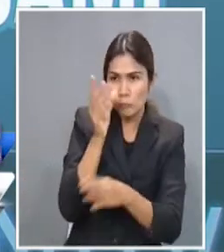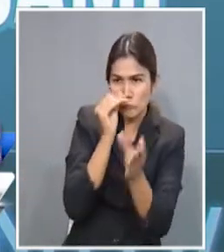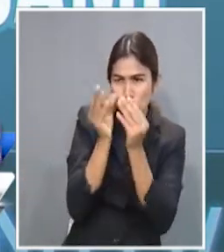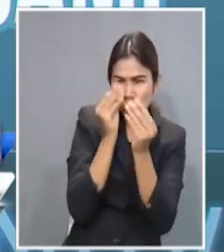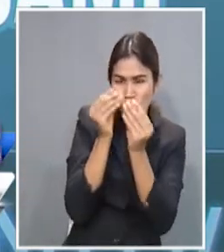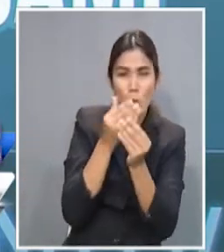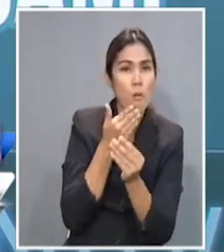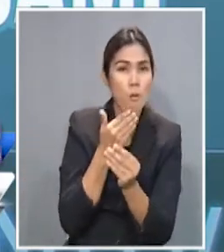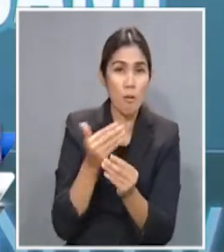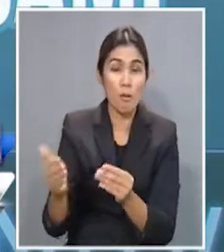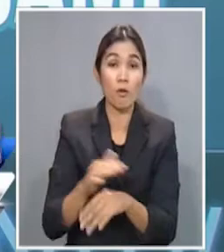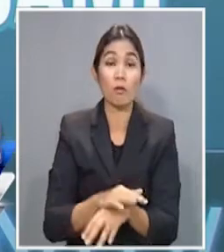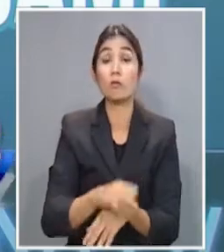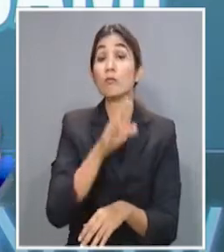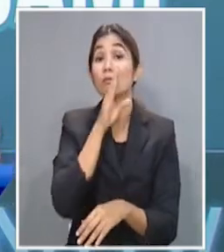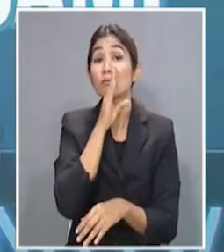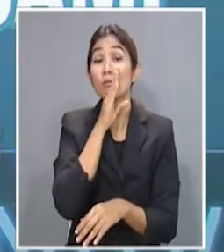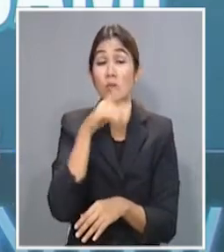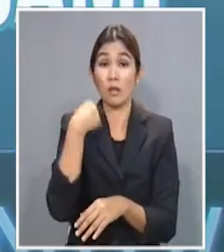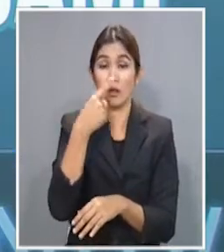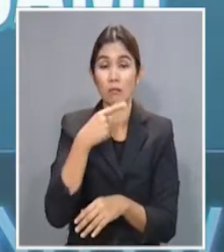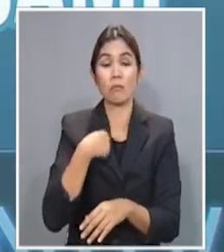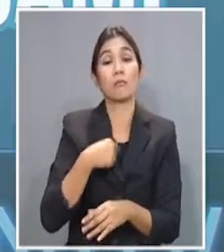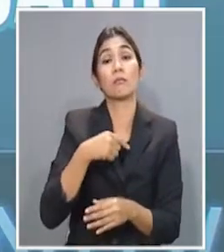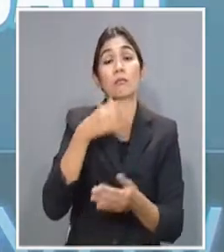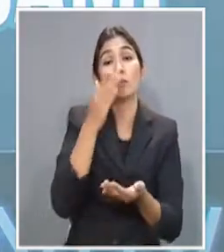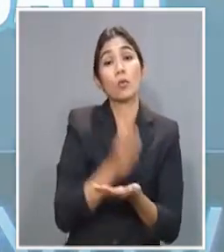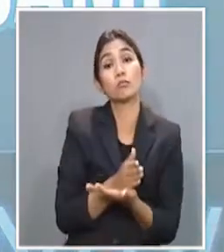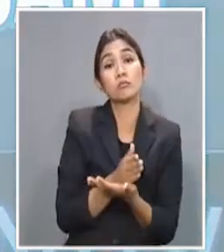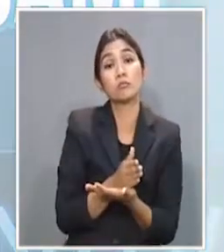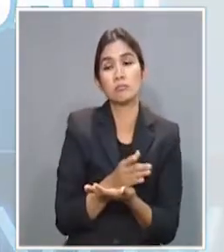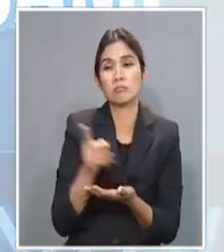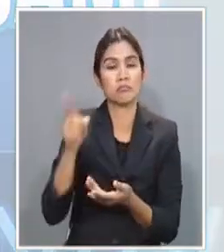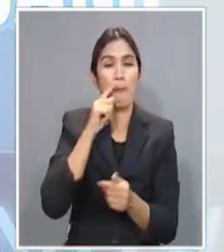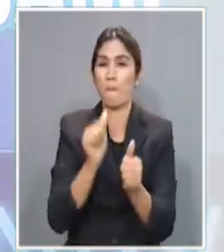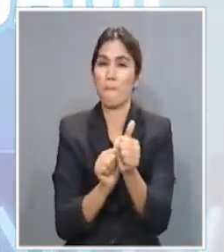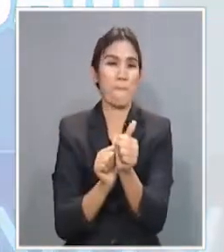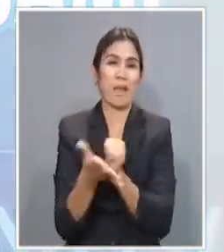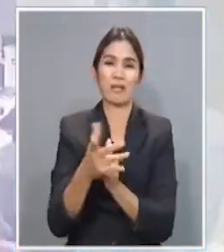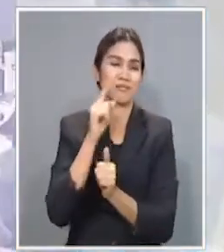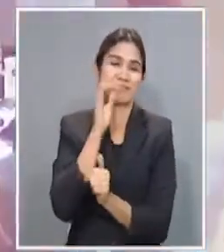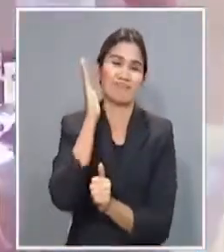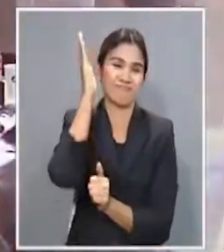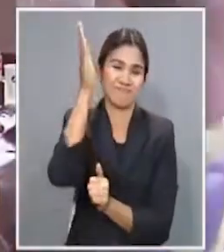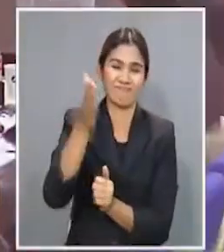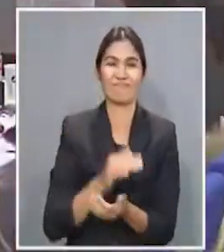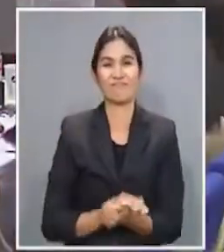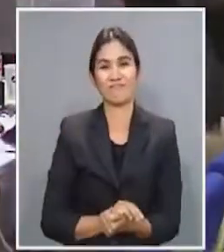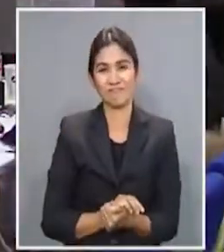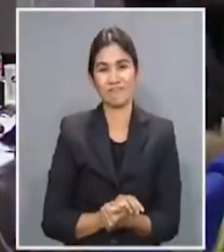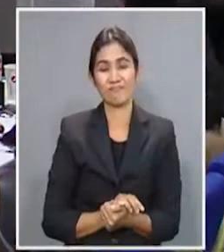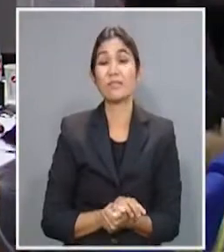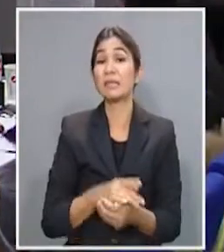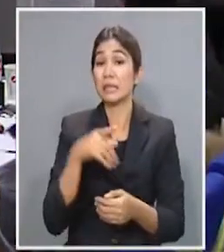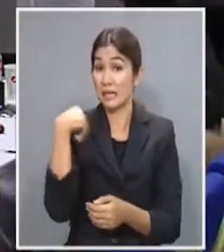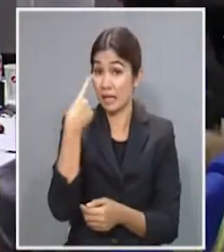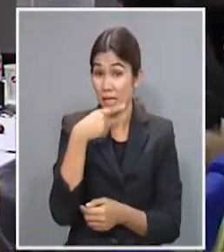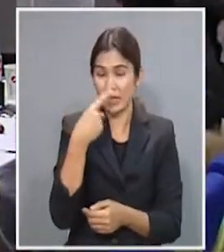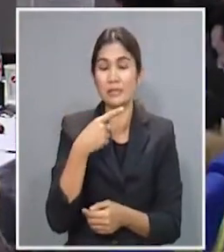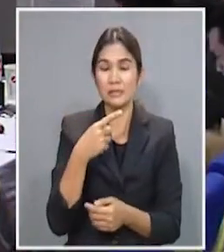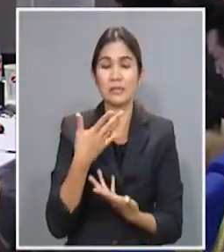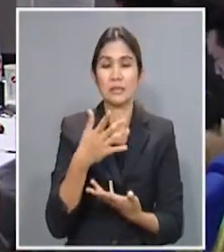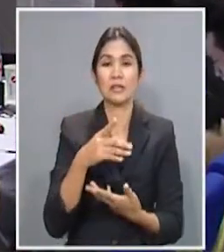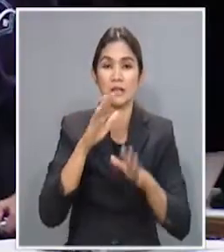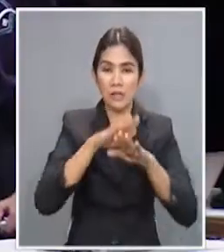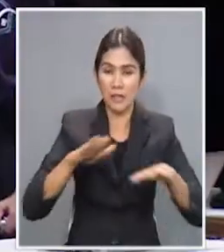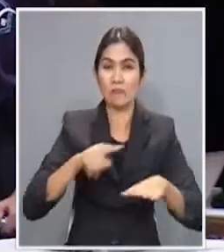ำเสมอนะคะถ้าเกิดว่าเมื่อไหร่ก็ตามที่เขาหยุดวิ่งเขาก็จะไม่ทันที่จะทันโลกต่อไปค่ะ ส่วนน้องๆเองก็ตั้งใจที่จะน